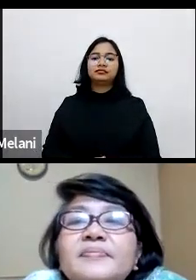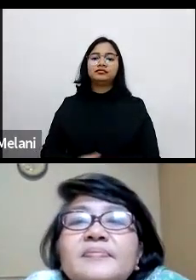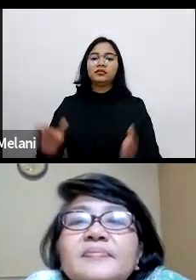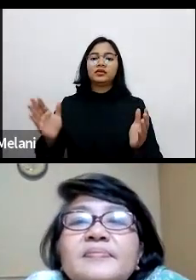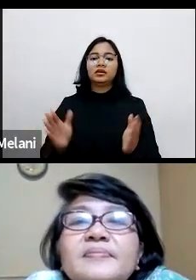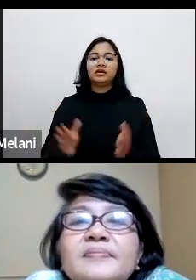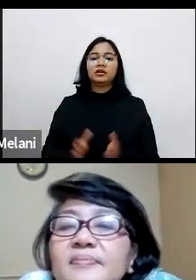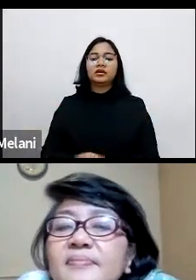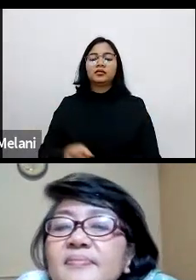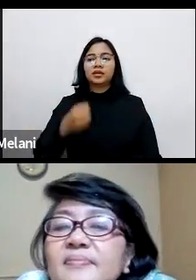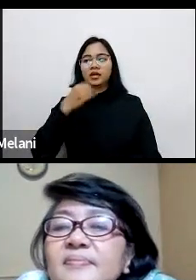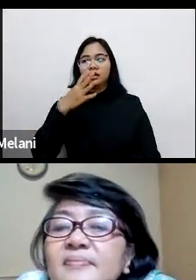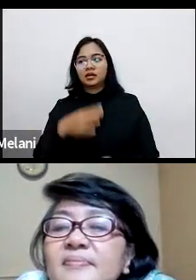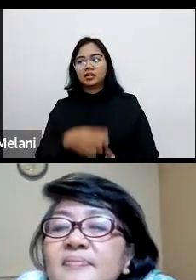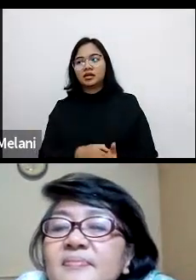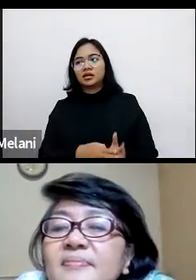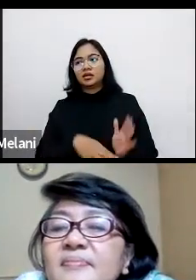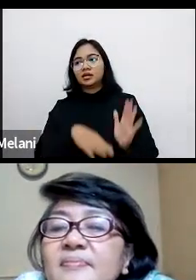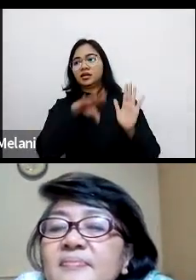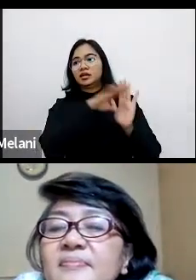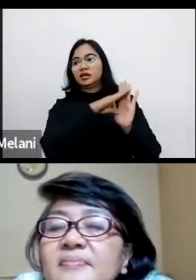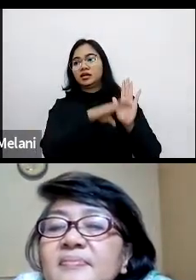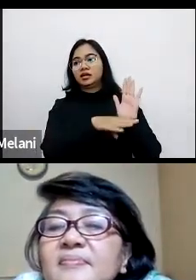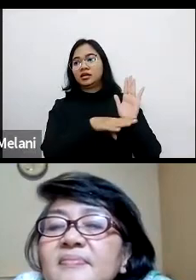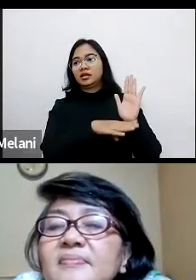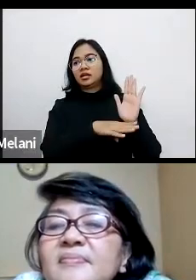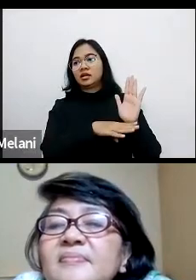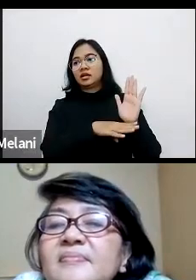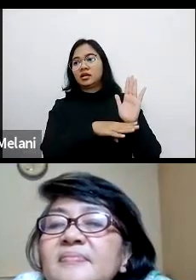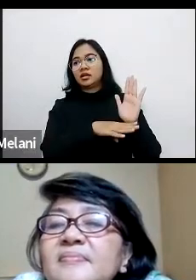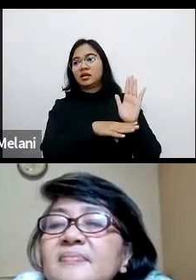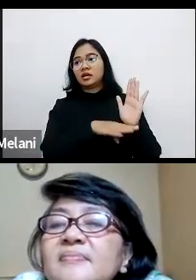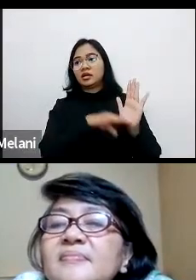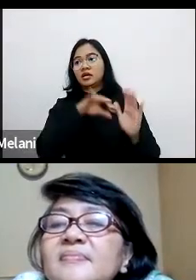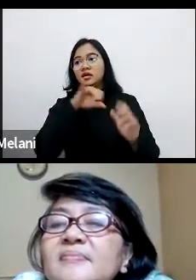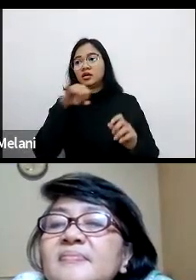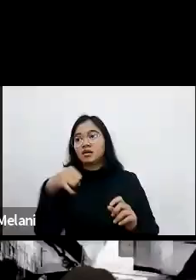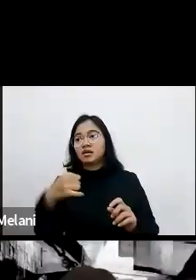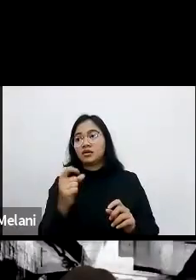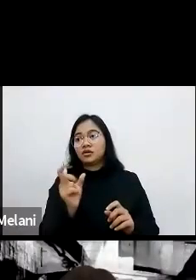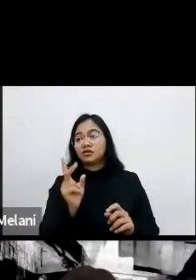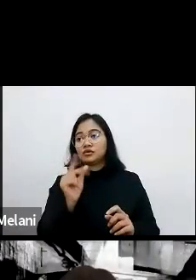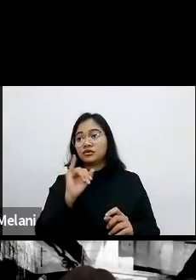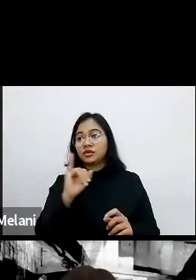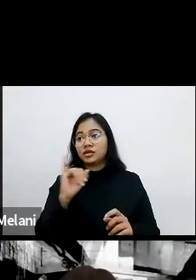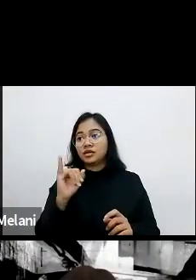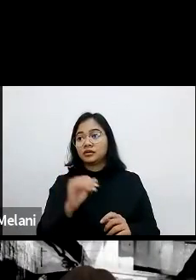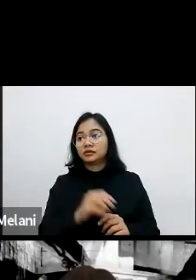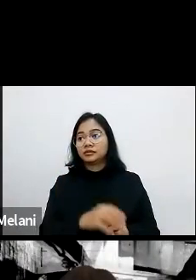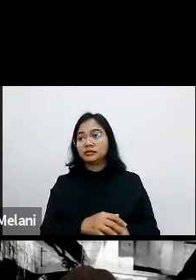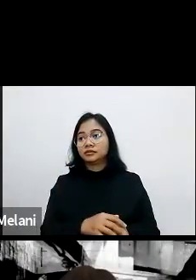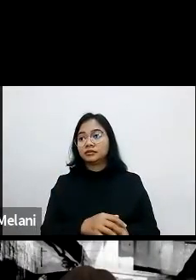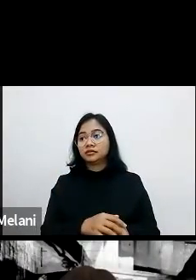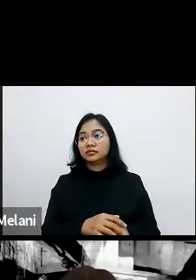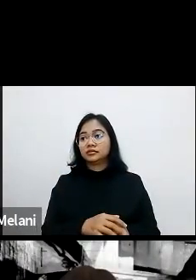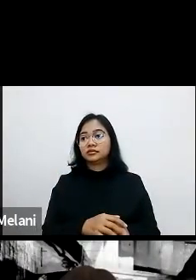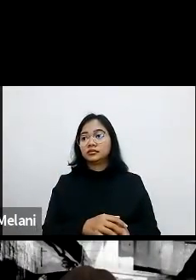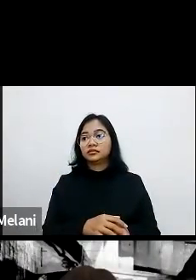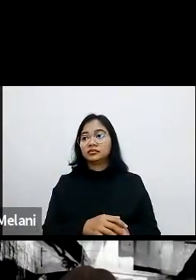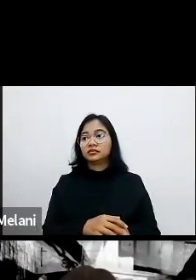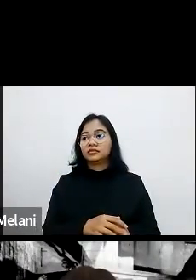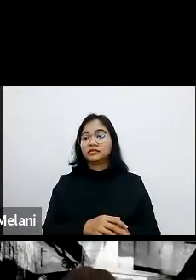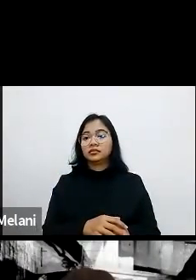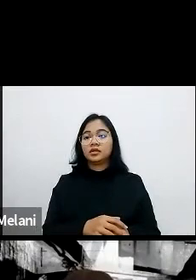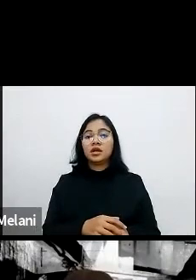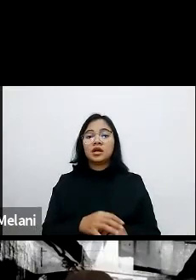kriteria penjurian gitu ya. Ada 3 juri di sini, saya akan perkenalkan nanti. Untuk juru bahasa isyarat, Kak